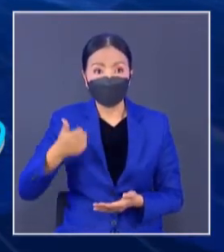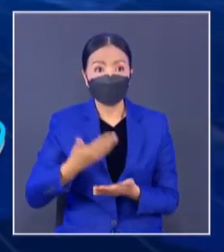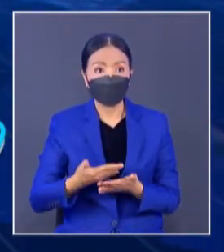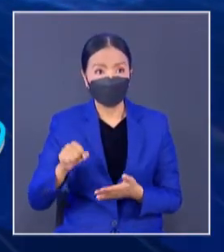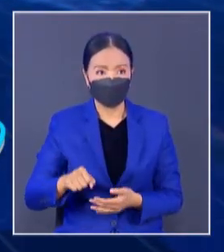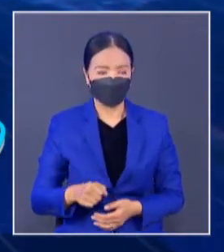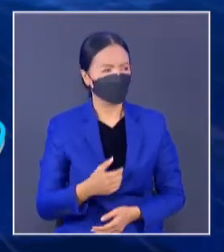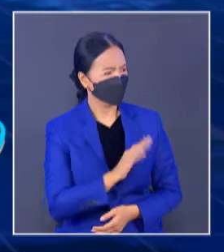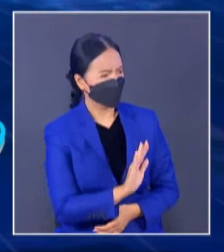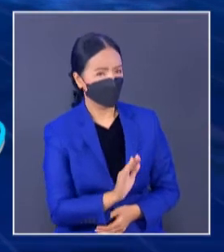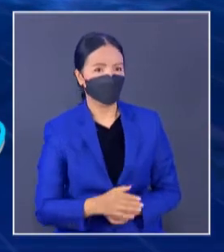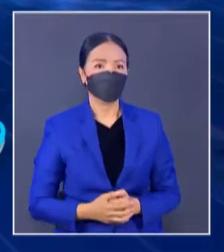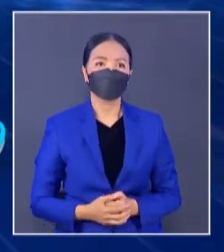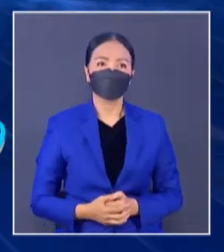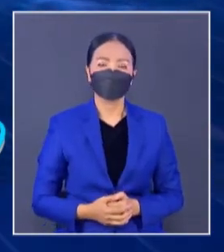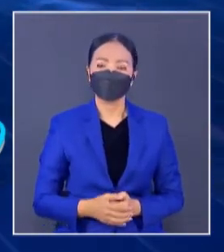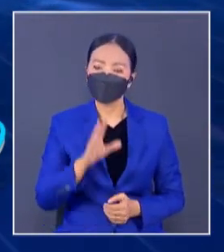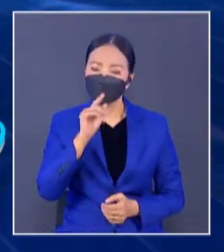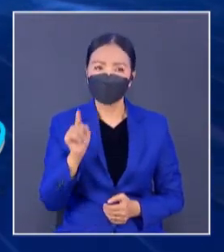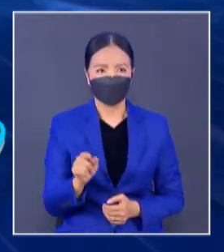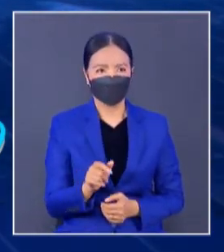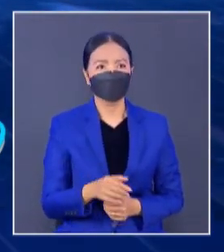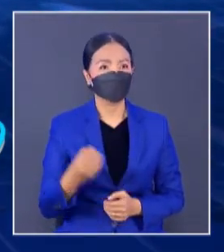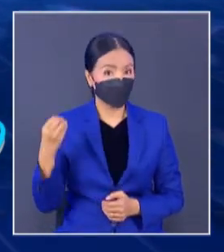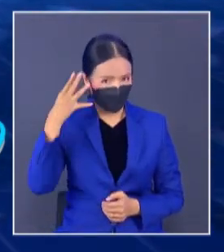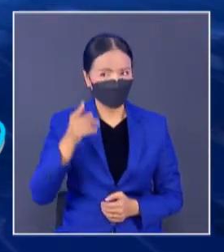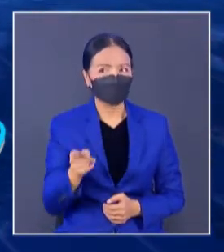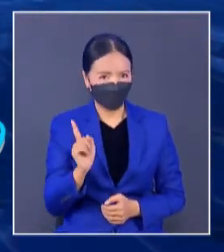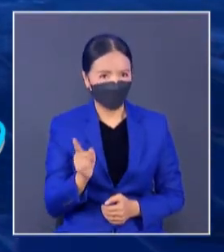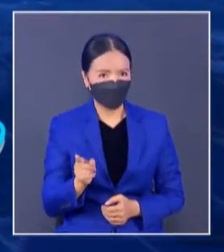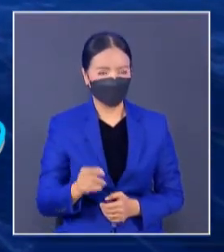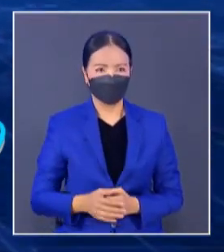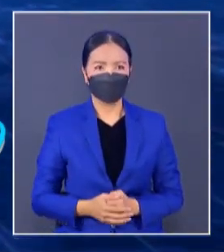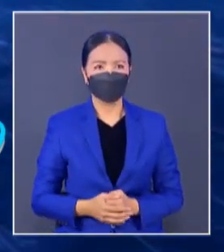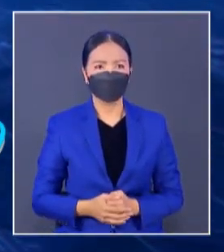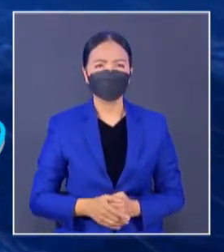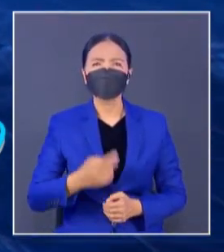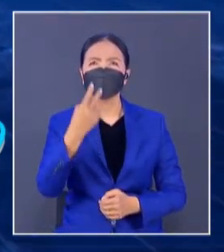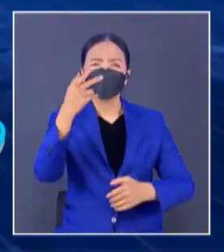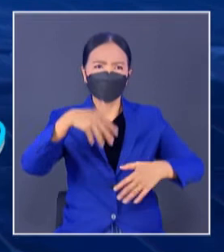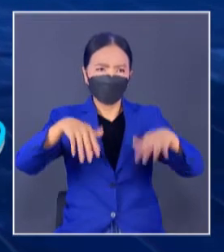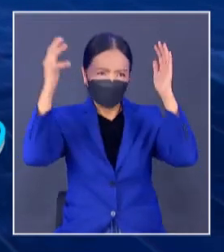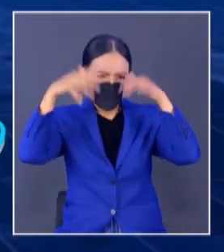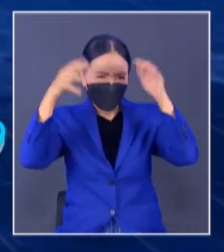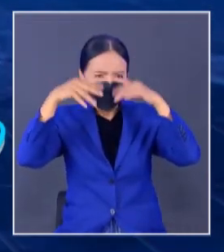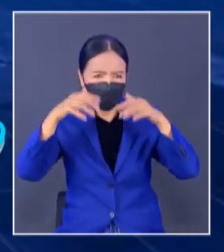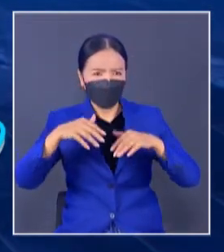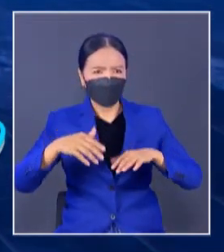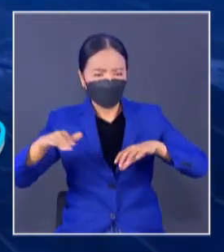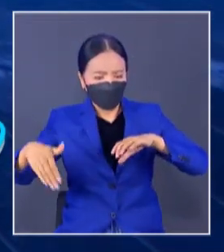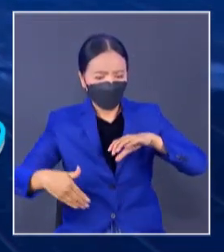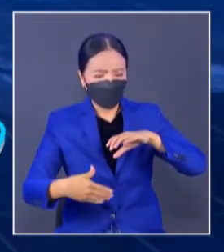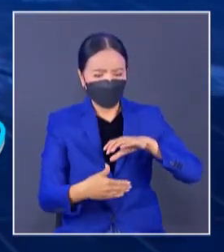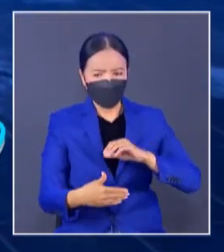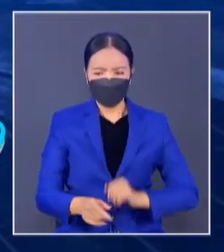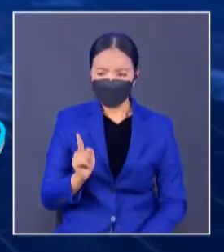ช่ก่อนที่หนุ่มไรเดอร์จะพูดทิ้งท้ายในคลิปบอกว่าดังแน่นอนคือฝนมันตกหนักแทนที่จะเข้าใจกลับมาหาช่องท